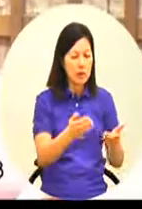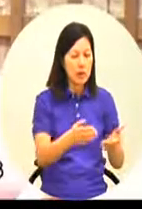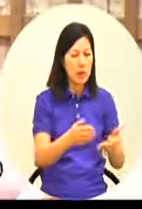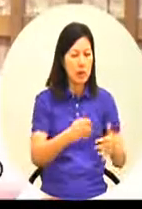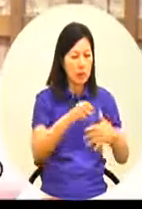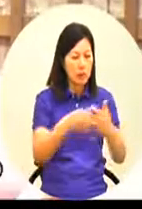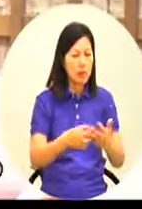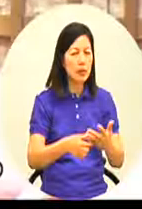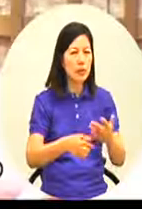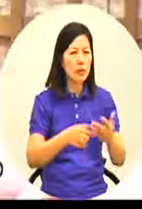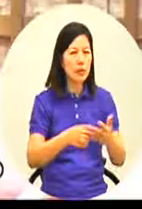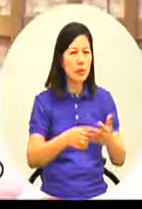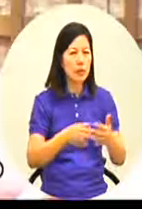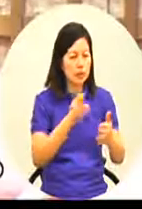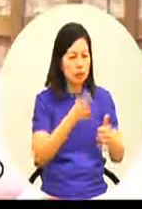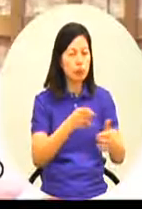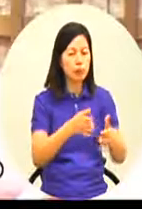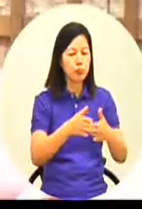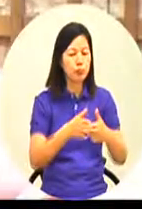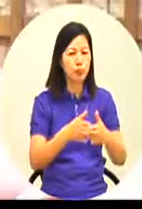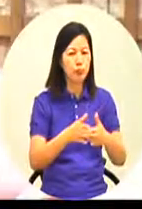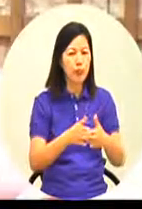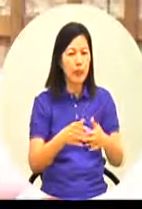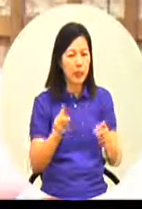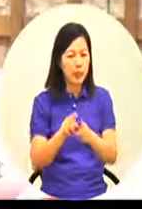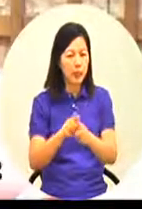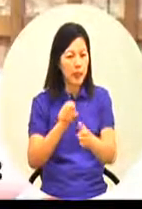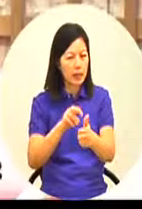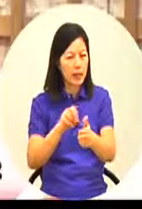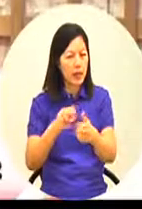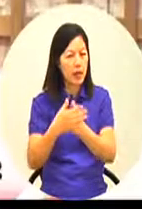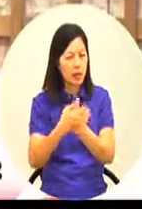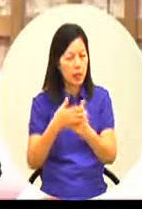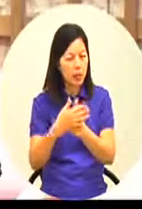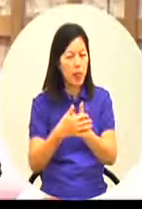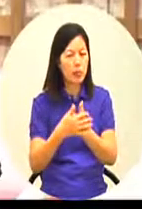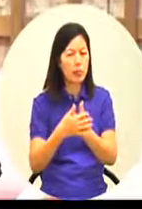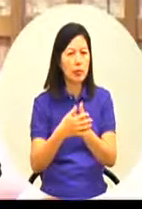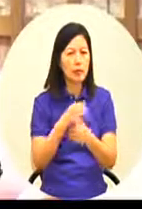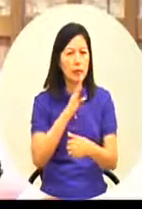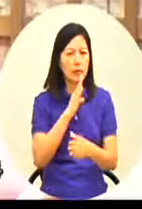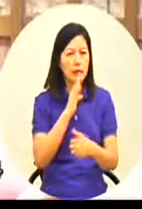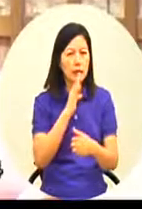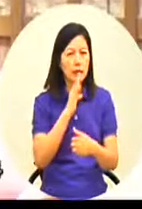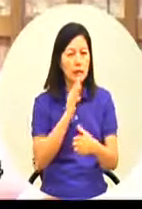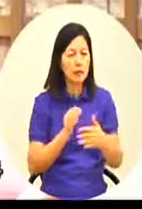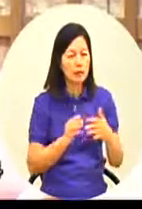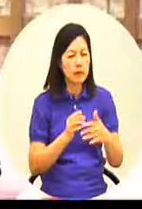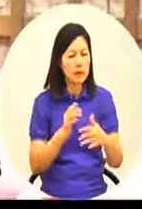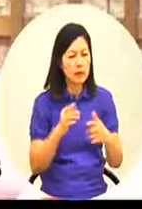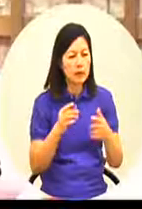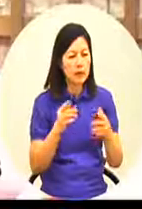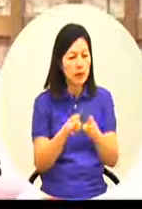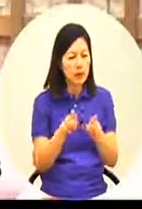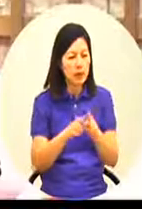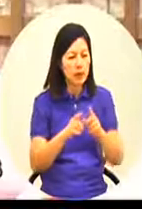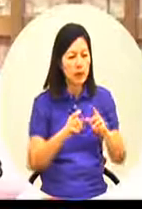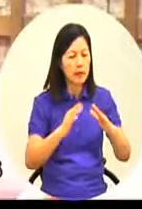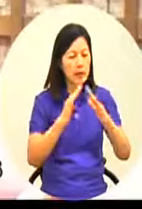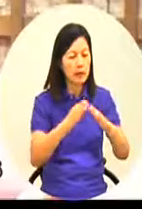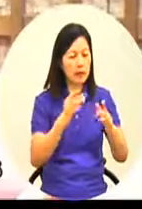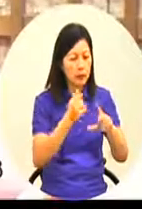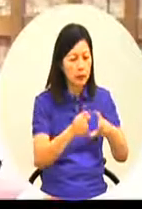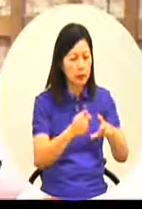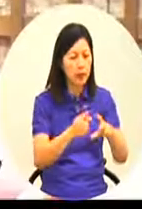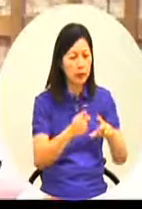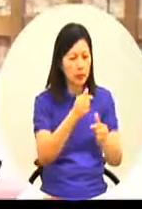要求啊。那如果一般养护的话，一般养护是达到一般市区道路的标准就可以了。 其实，在我